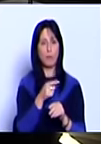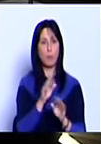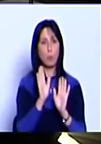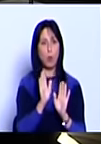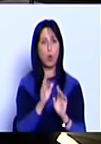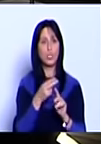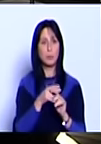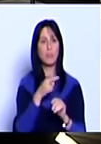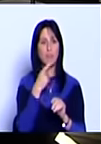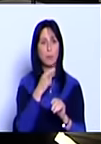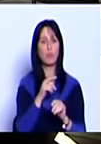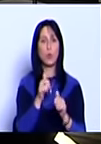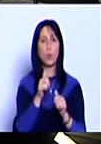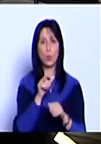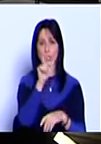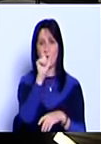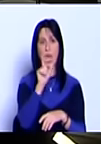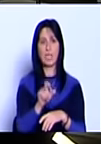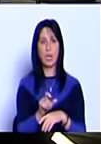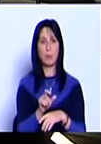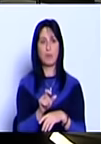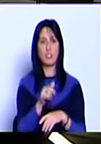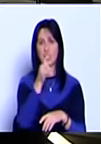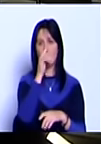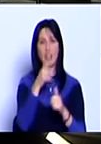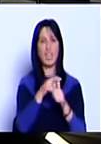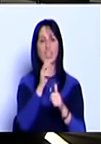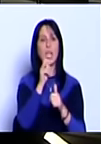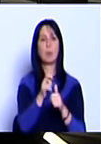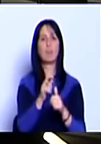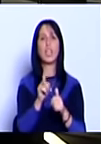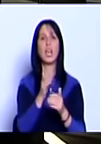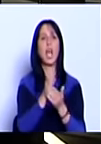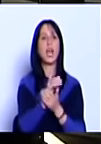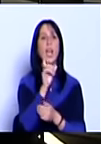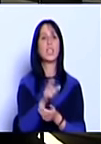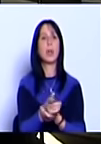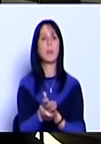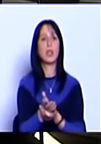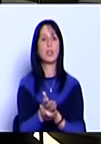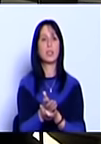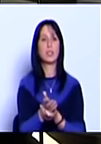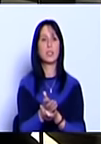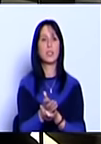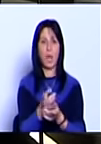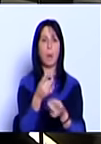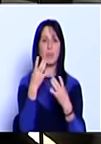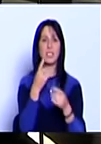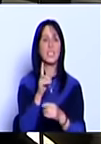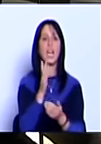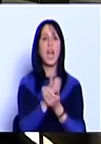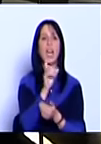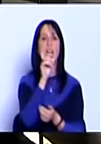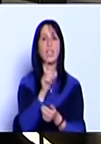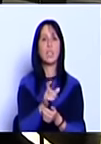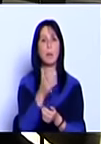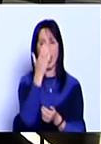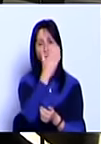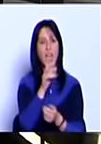ამიტომ ისევე როგორც ადამიანს ვერ დაარქმევს ახს აი რა არის ადამიანი ადეკიდა ამიხსენ. მოდით ახლა არის